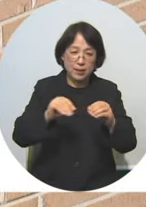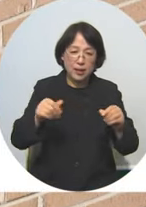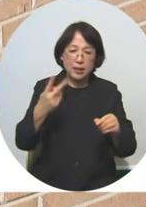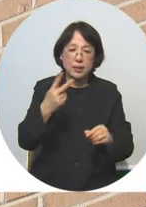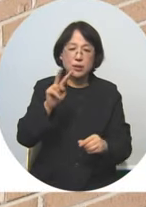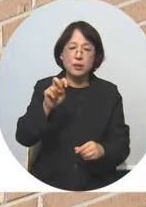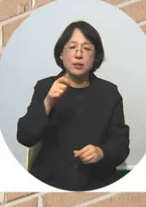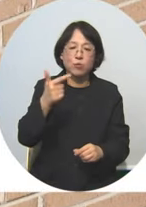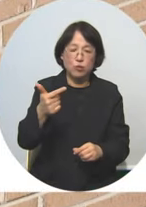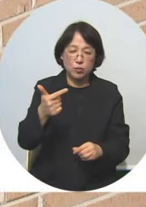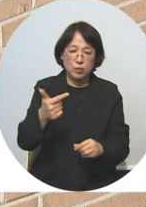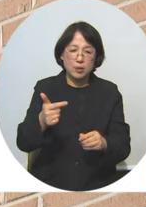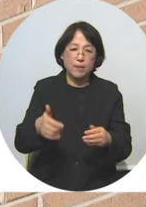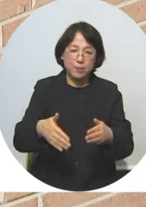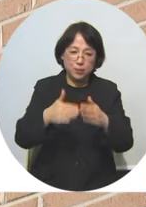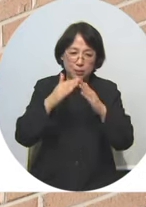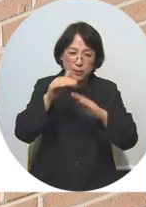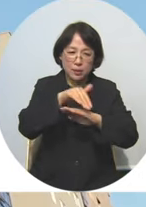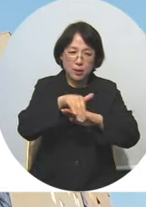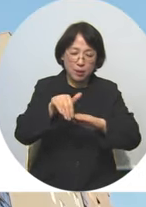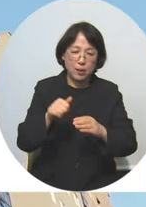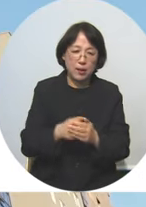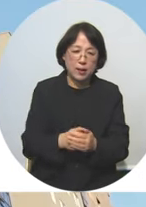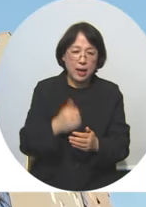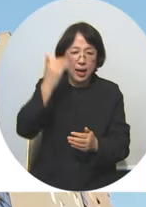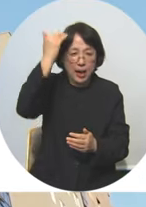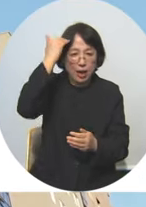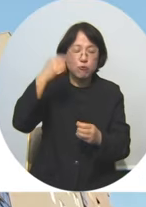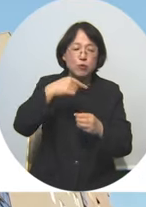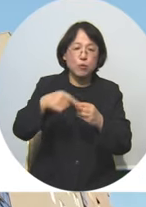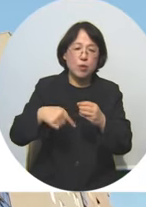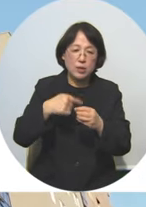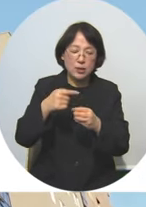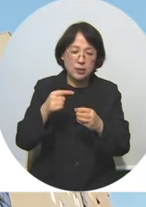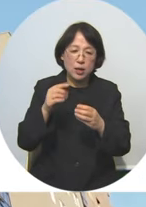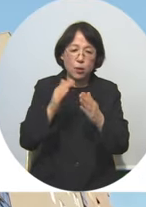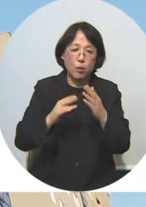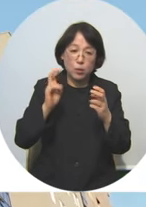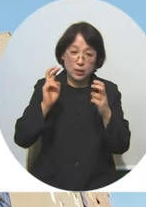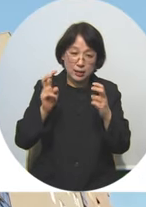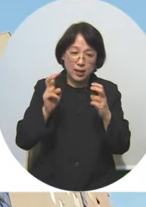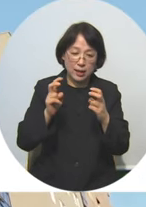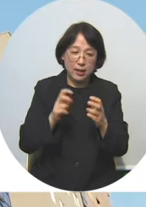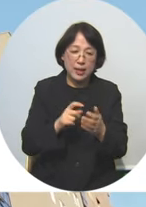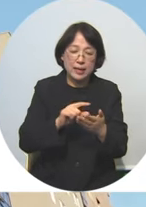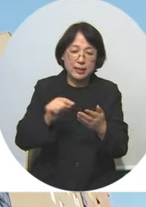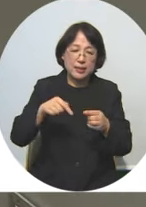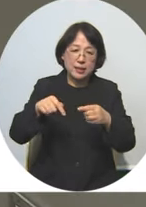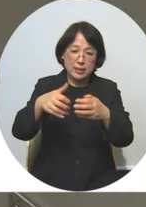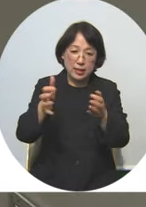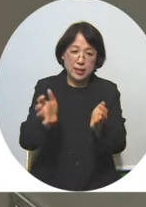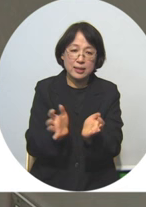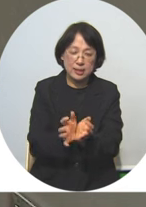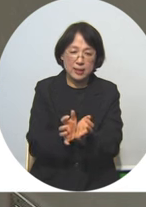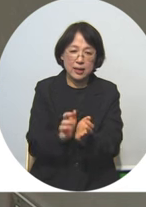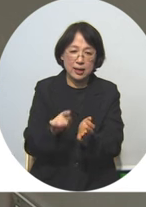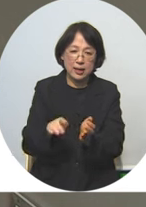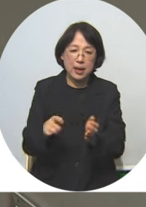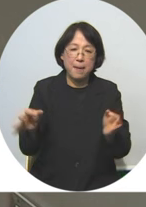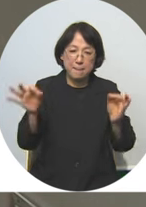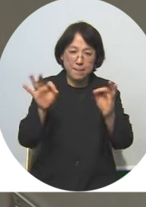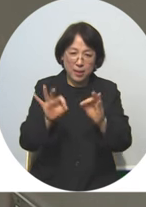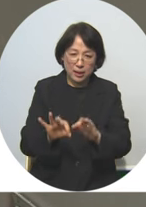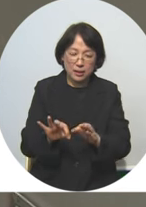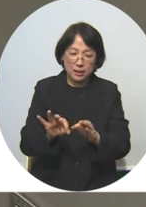준공됩니다. 공사비는 한국수력원자력과 기장군, 울주군, 경주시, 영광군 등 4개 지자체가 마련한